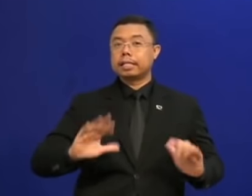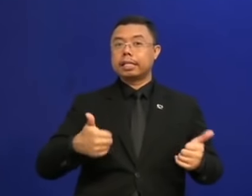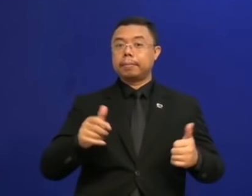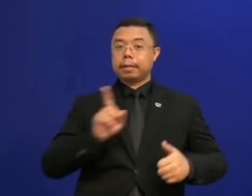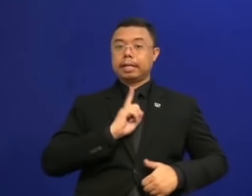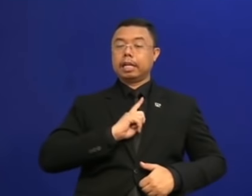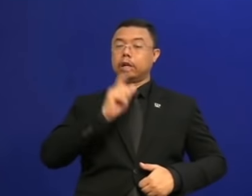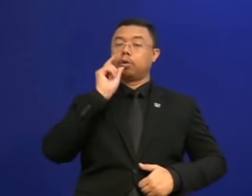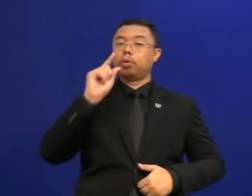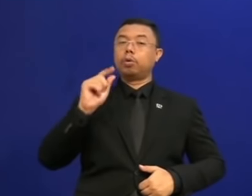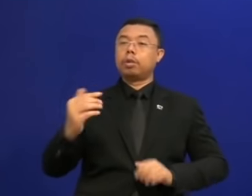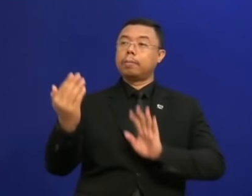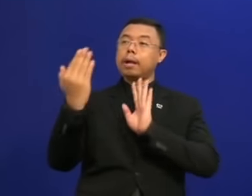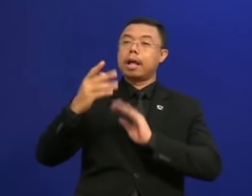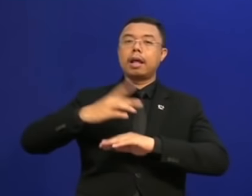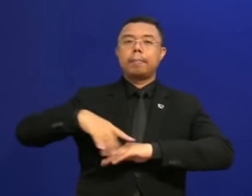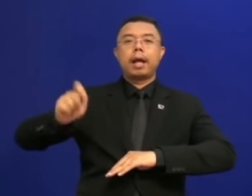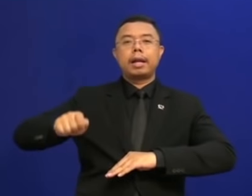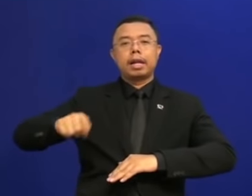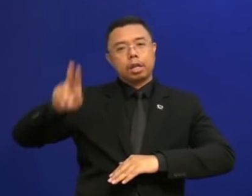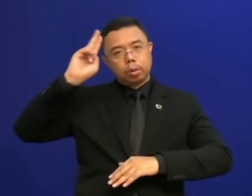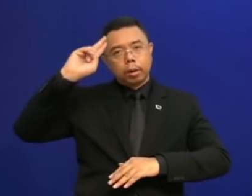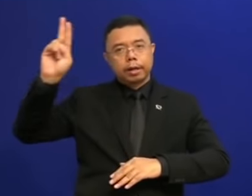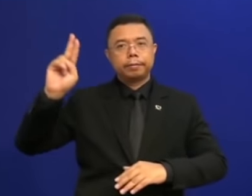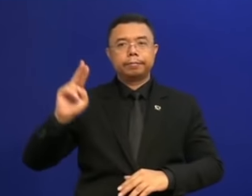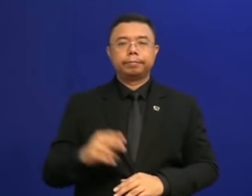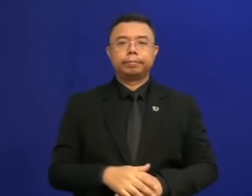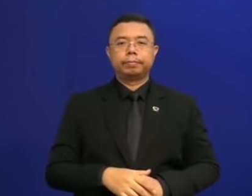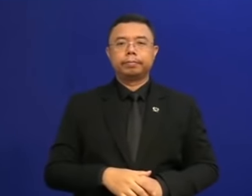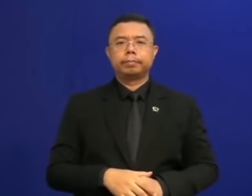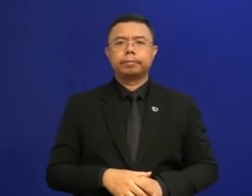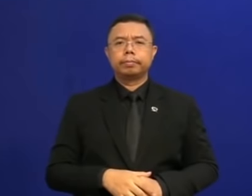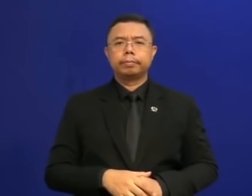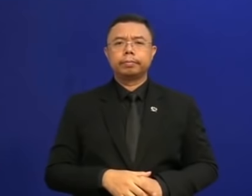persiapkan untuk menghadap pengadilan Tuhan.